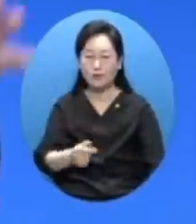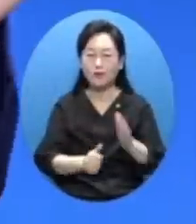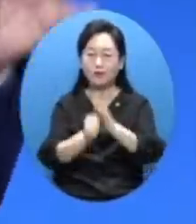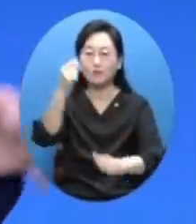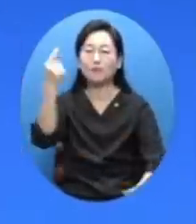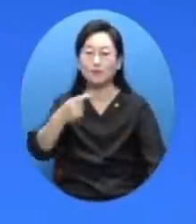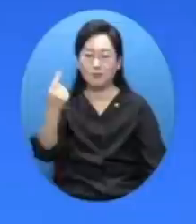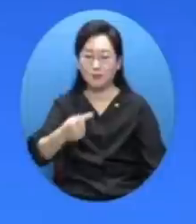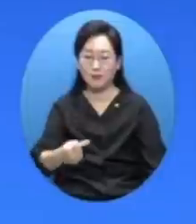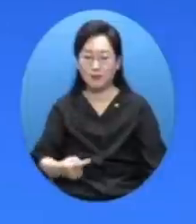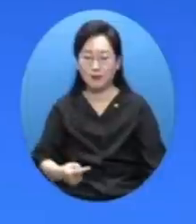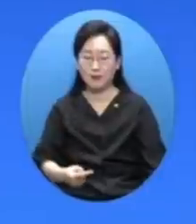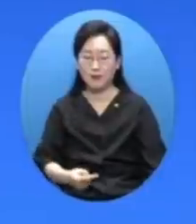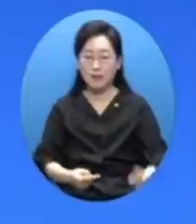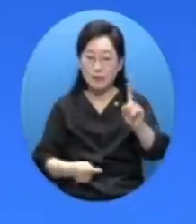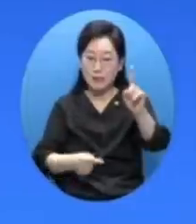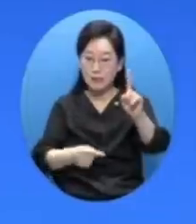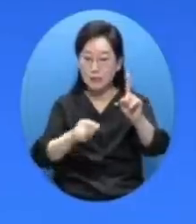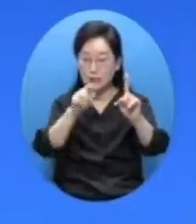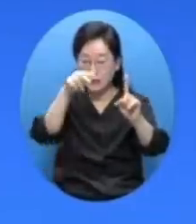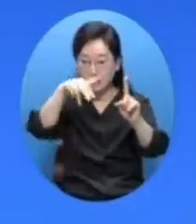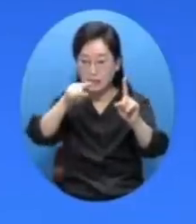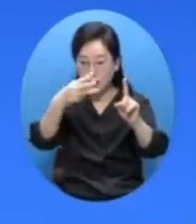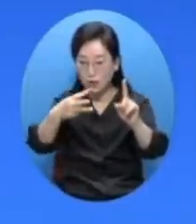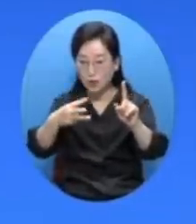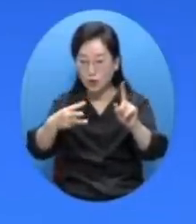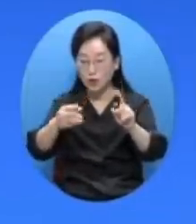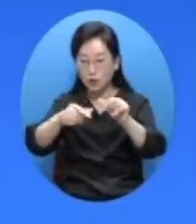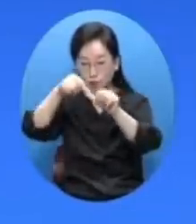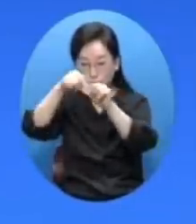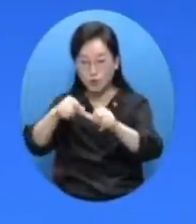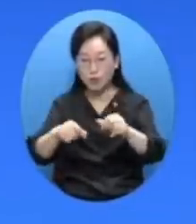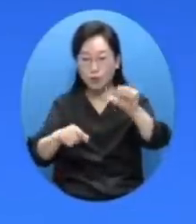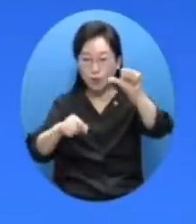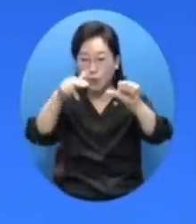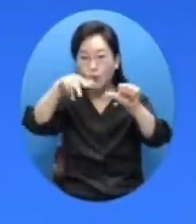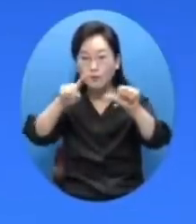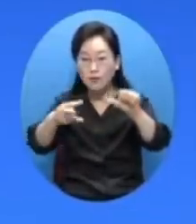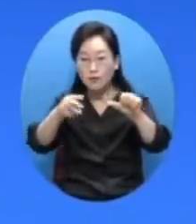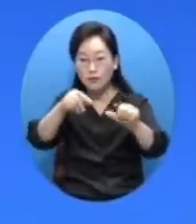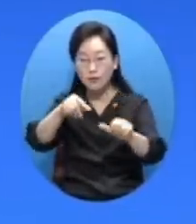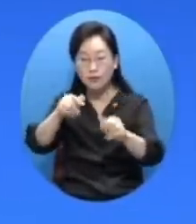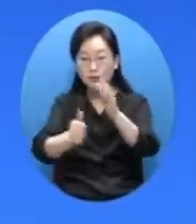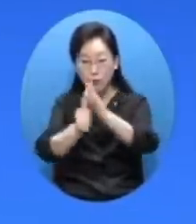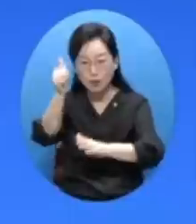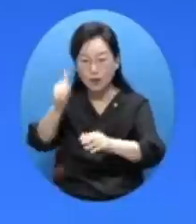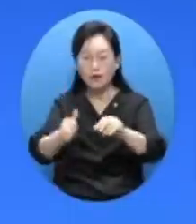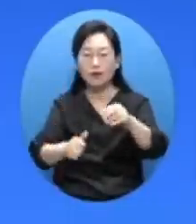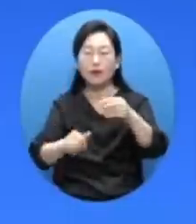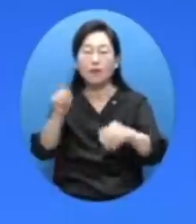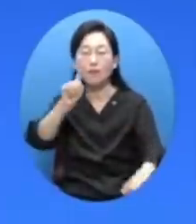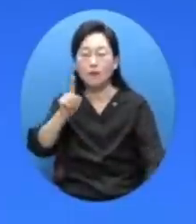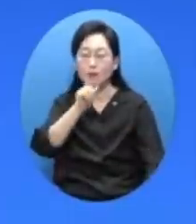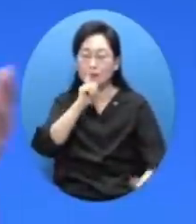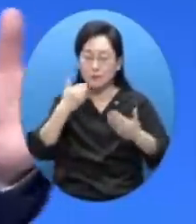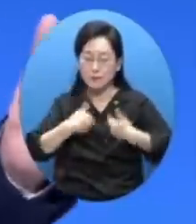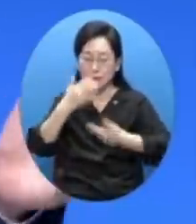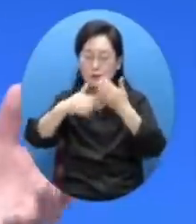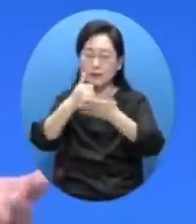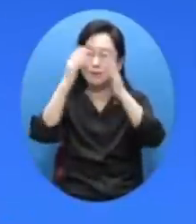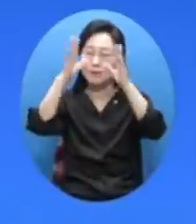1절에는 구원이 임한다고 말씀하고 있고 어제는 소망이 임한다고 말씀했는데 잠들면 하늘만 바라보면 하나님